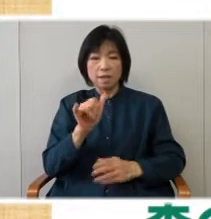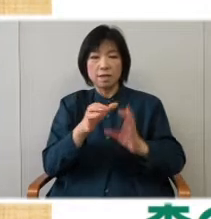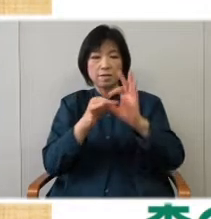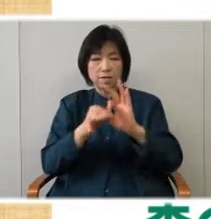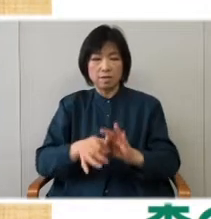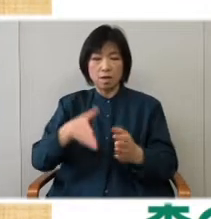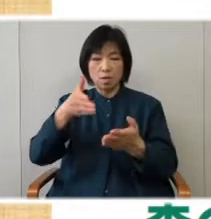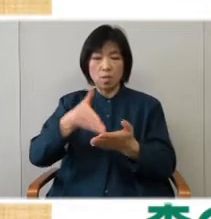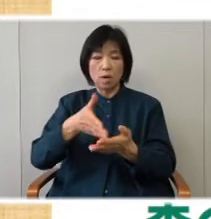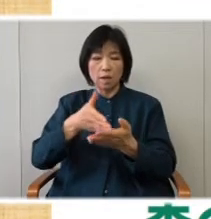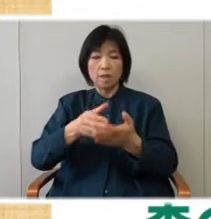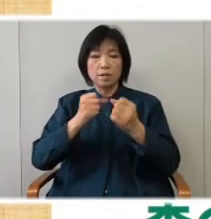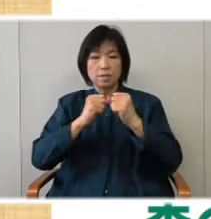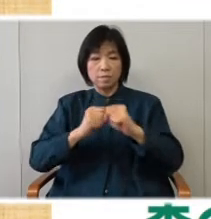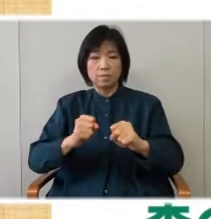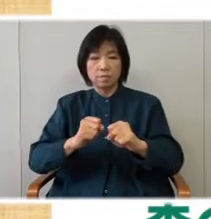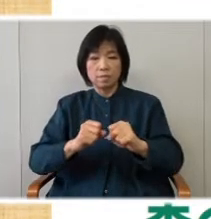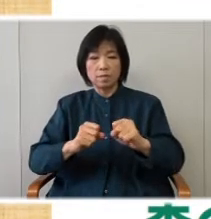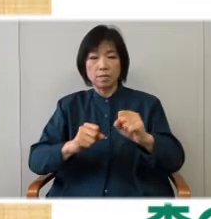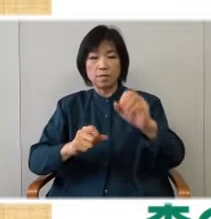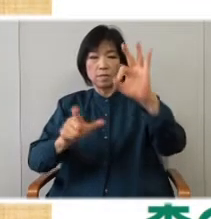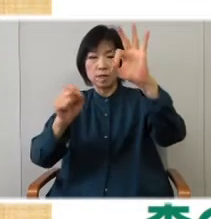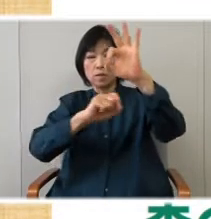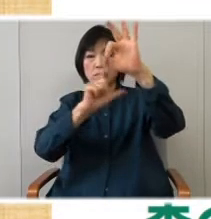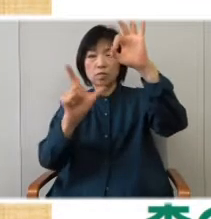令和4年10月の1日、